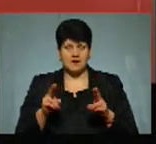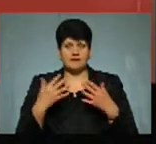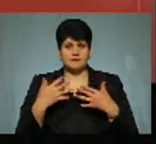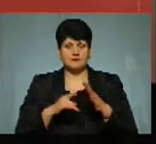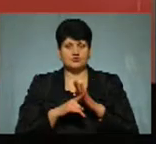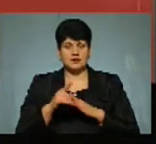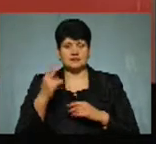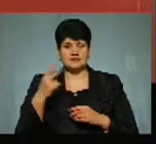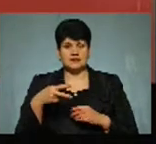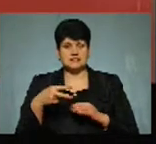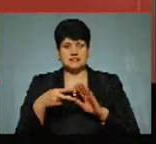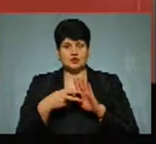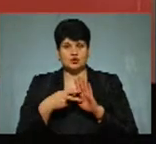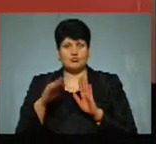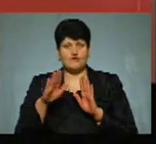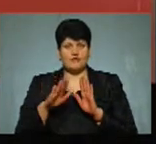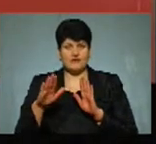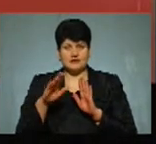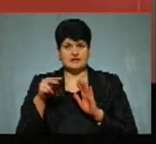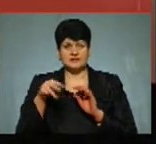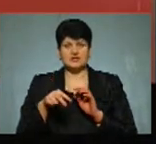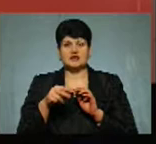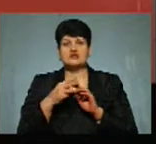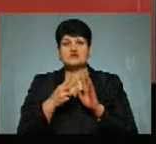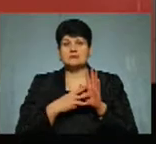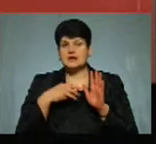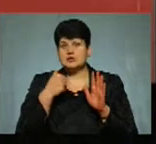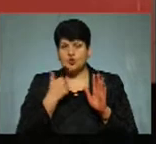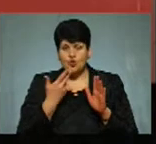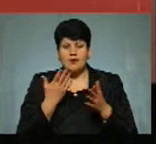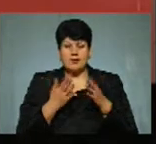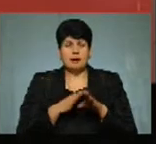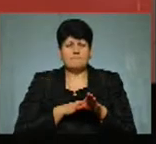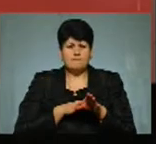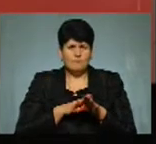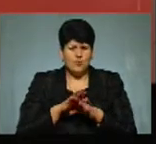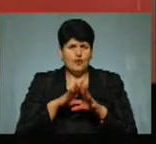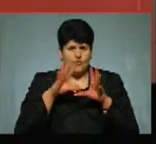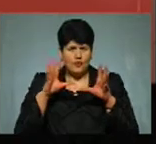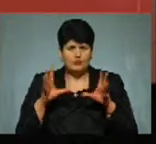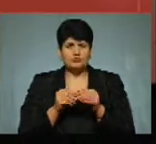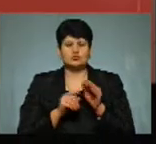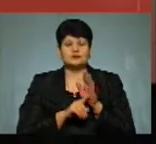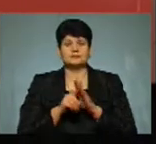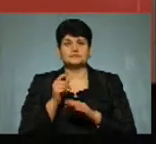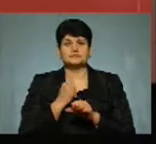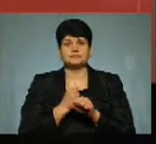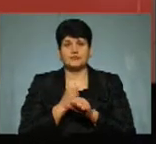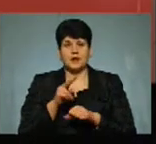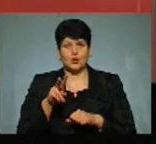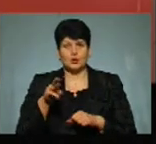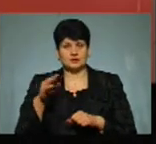з 27 вересня 2018 року, правильно. Але повноцінно, так як і планувалося, вони запрацювали в